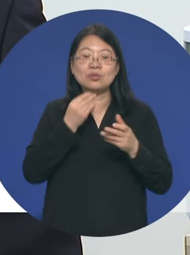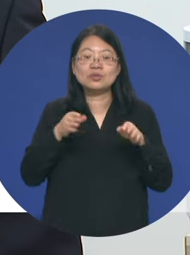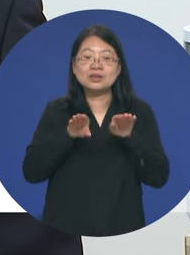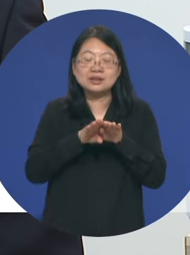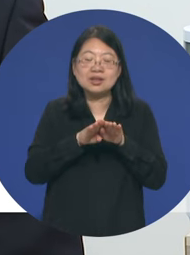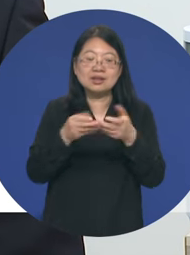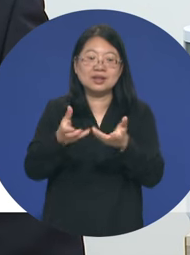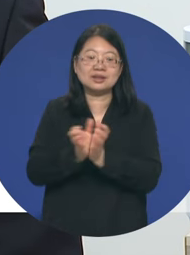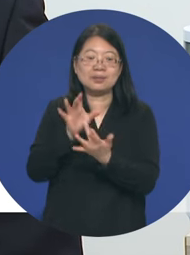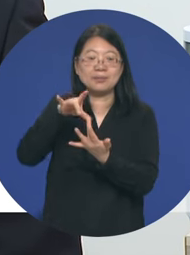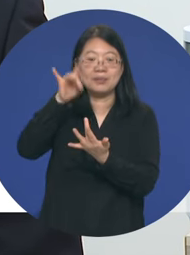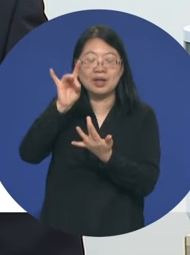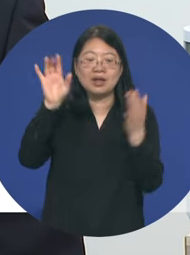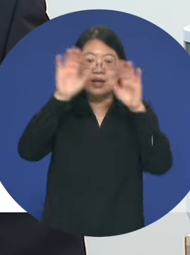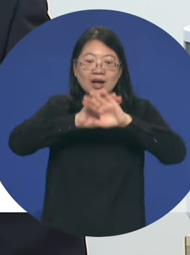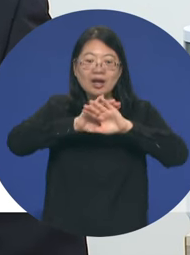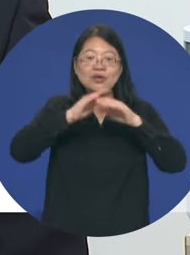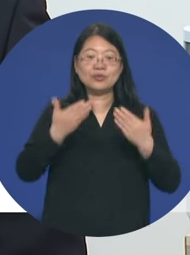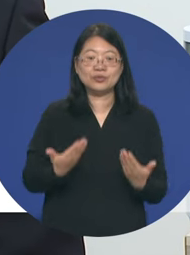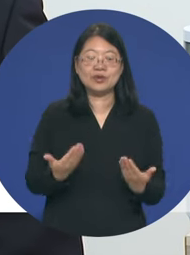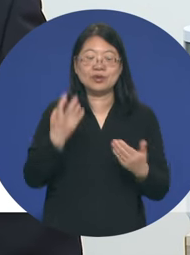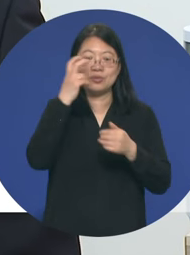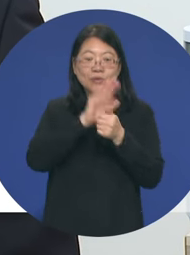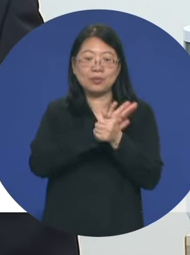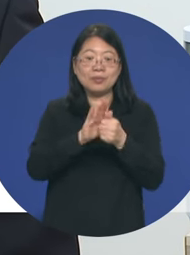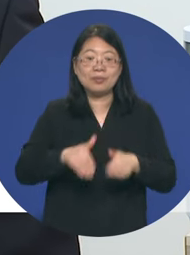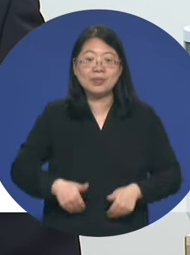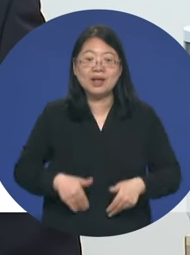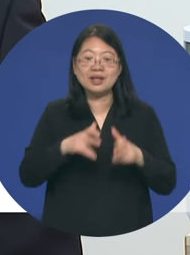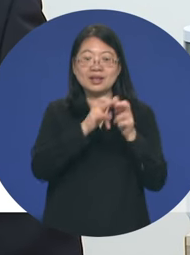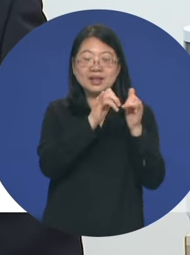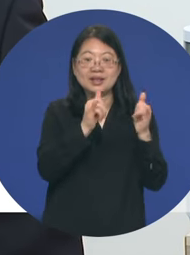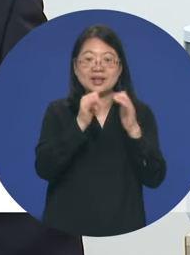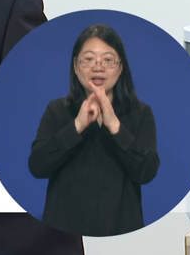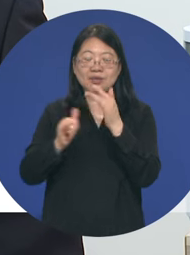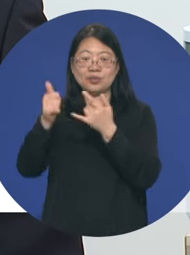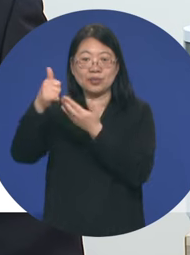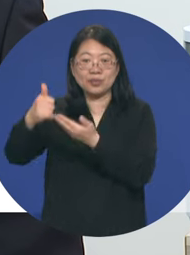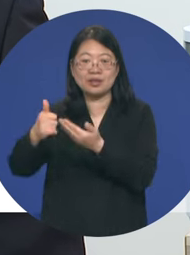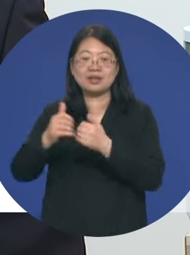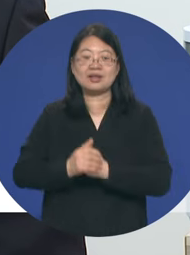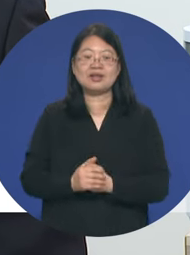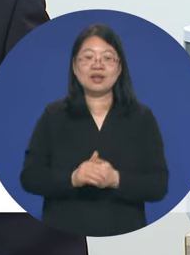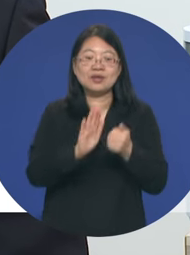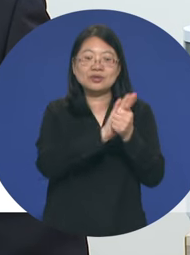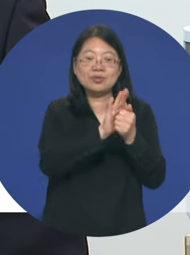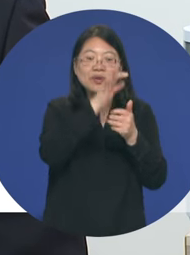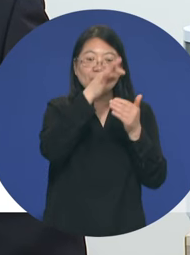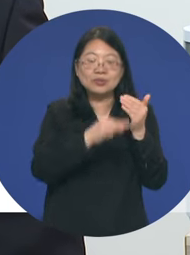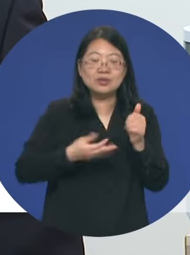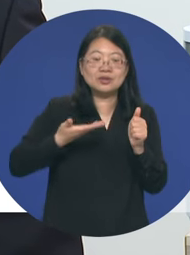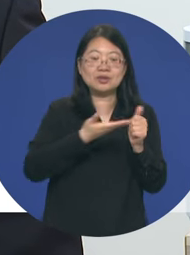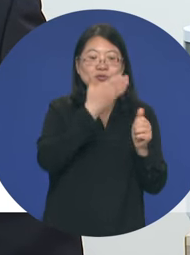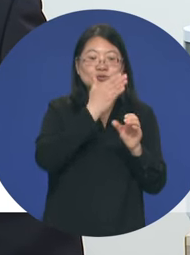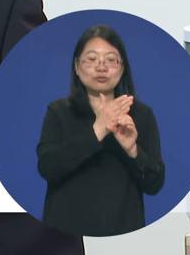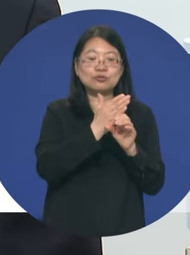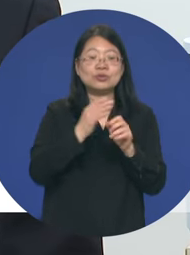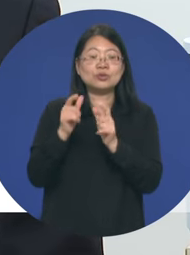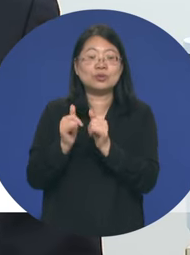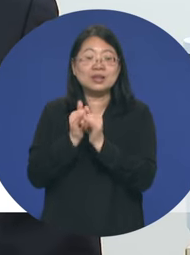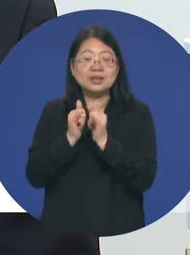단체를 선정하여 야간과 휴일에 돌봄이 필요한 장애인과 그 가족들에게 돌봄 프로그램을 제공하고